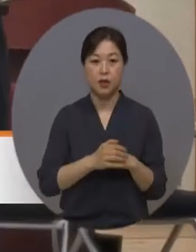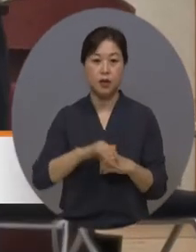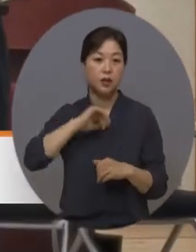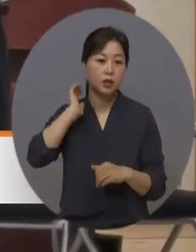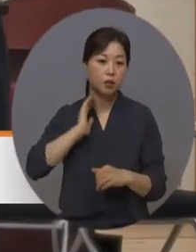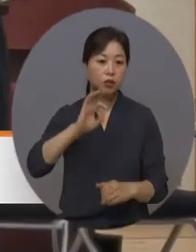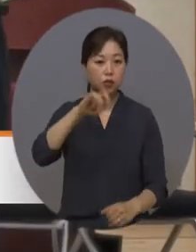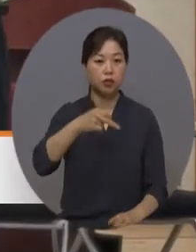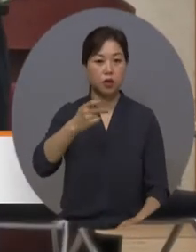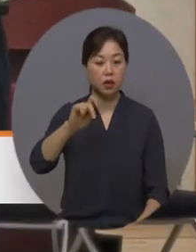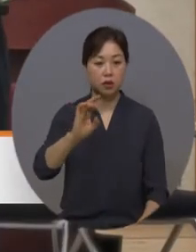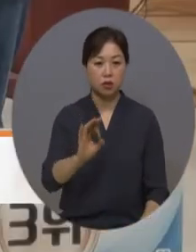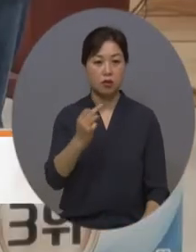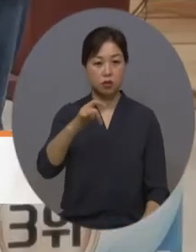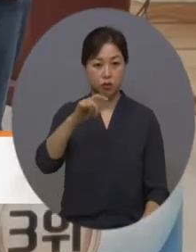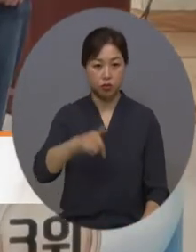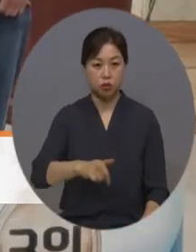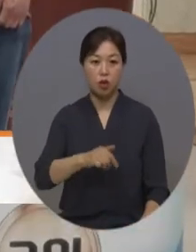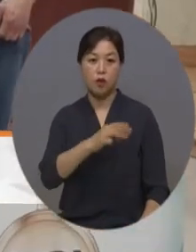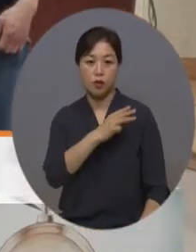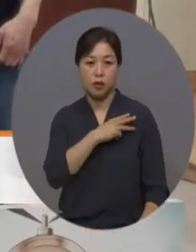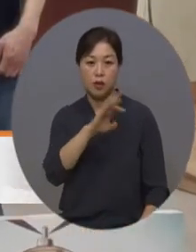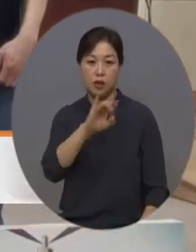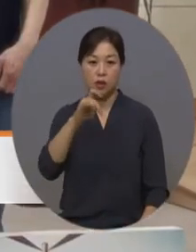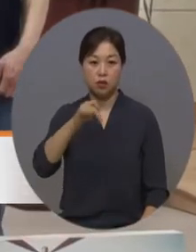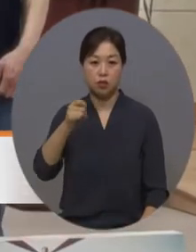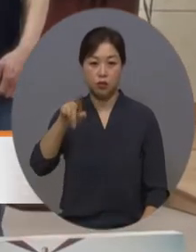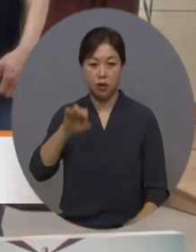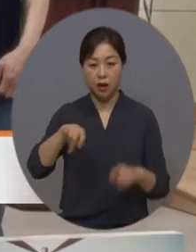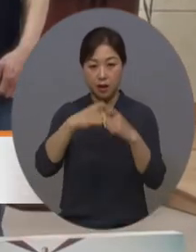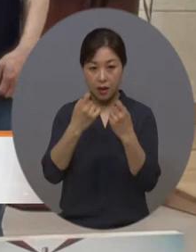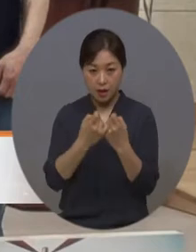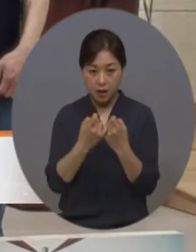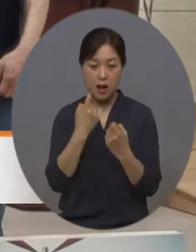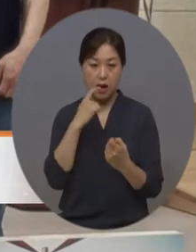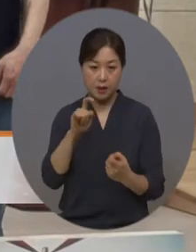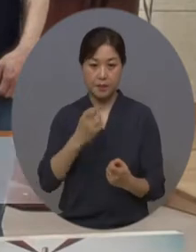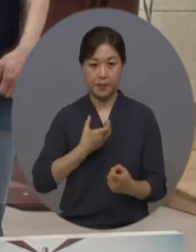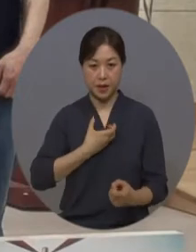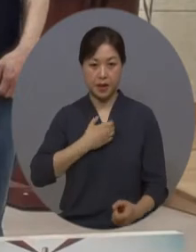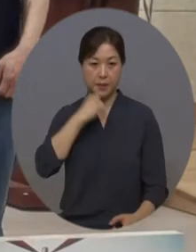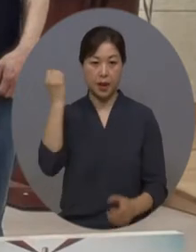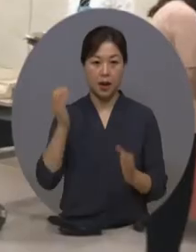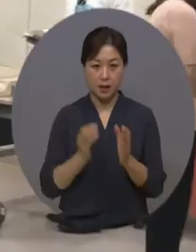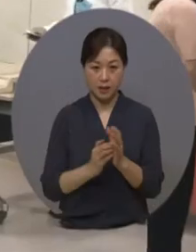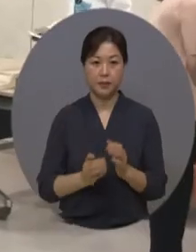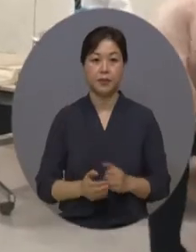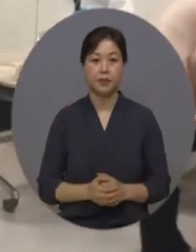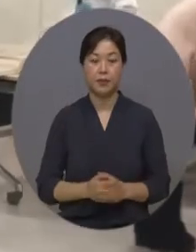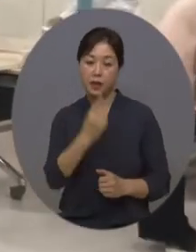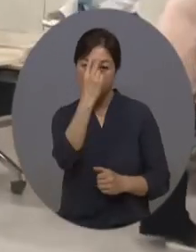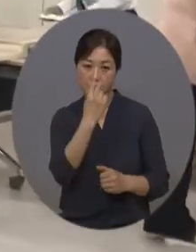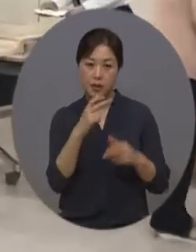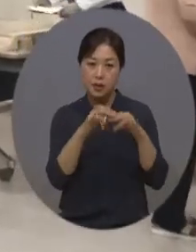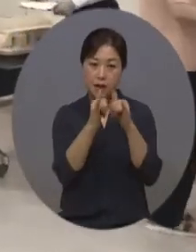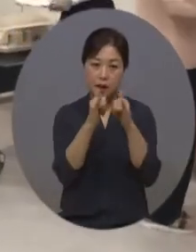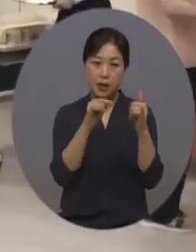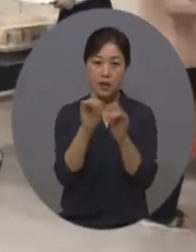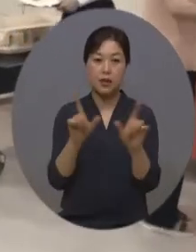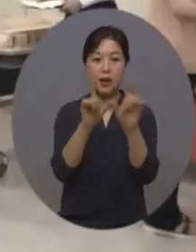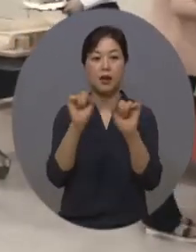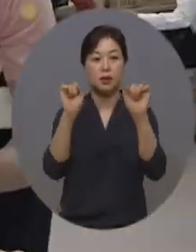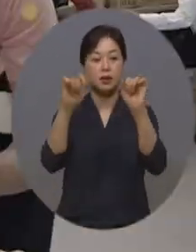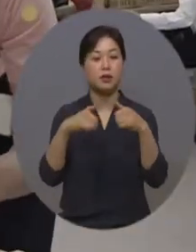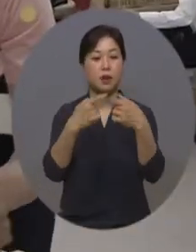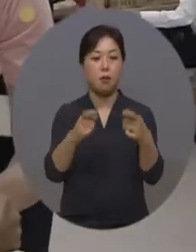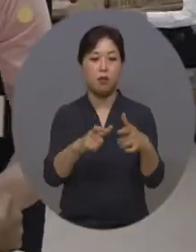선수와 부천시 이 수감 선수가 개인전 1000배 달의 주인공이 됐습니다 시각장애인들의 생활체육 참여